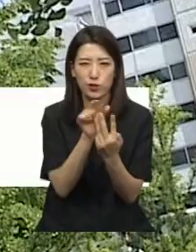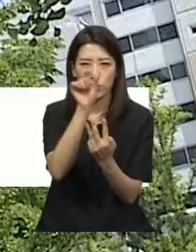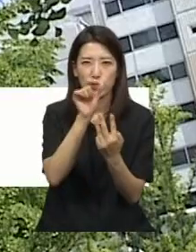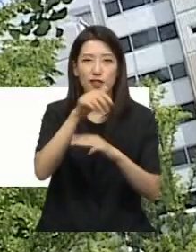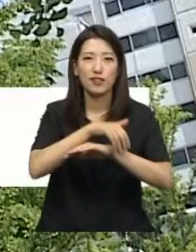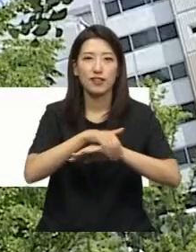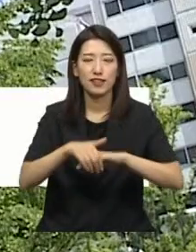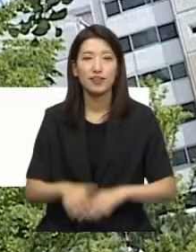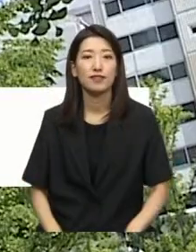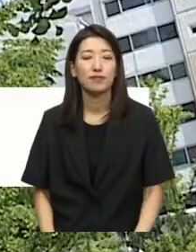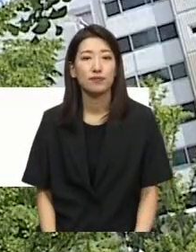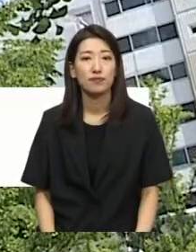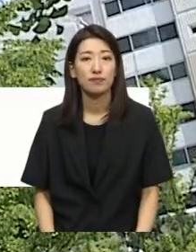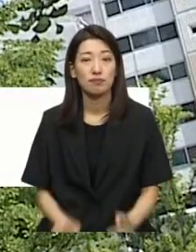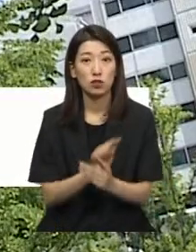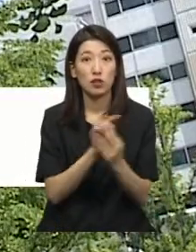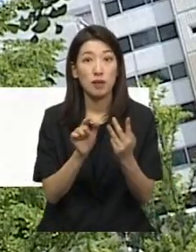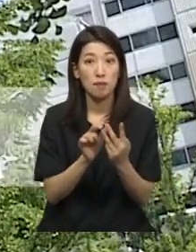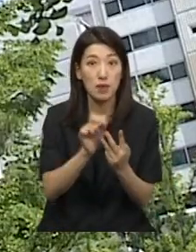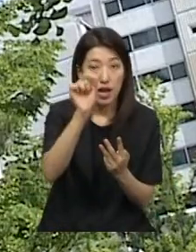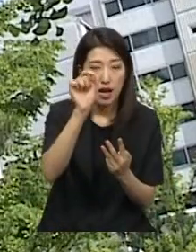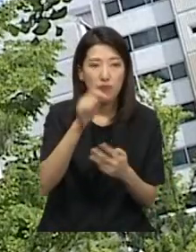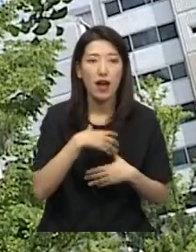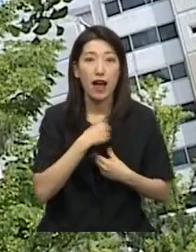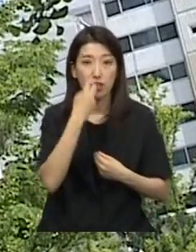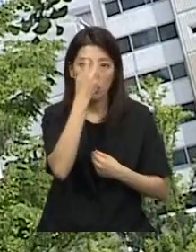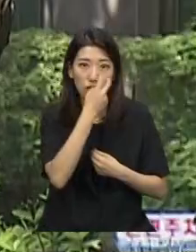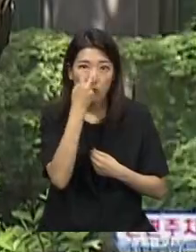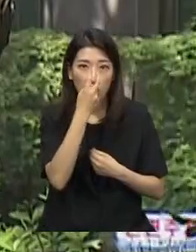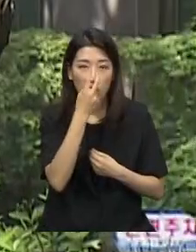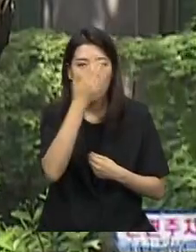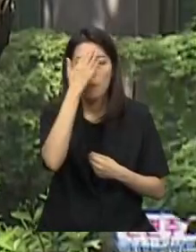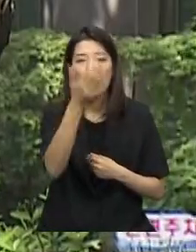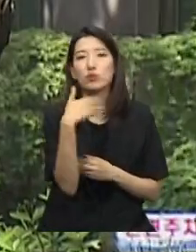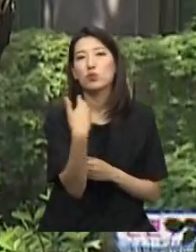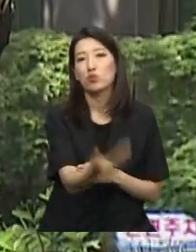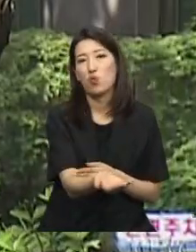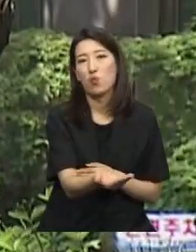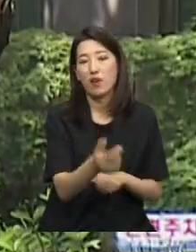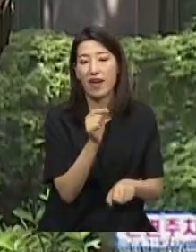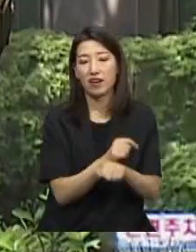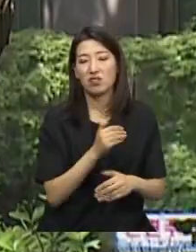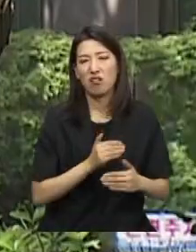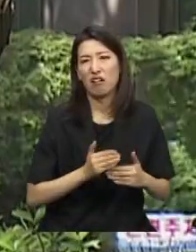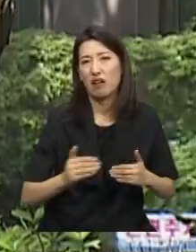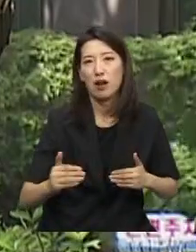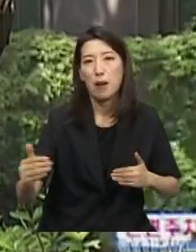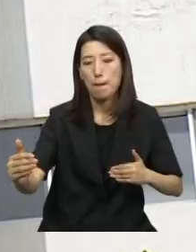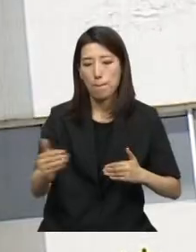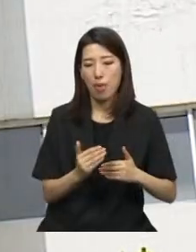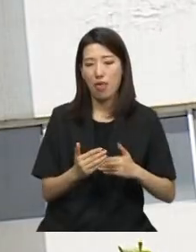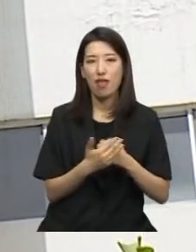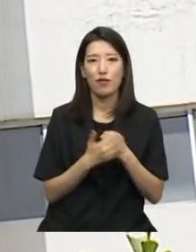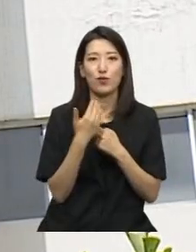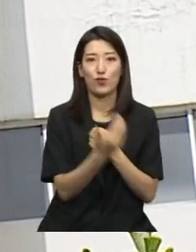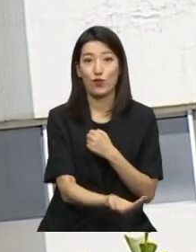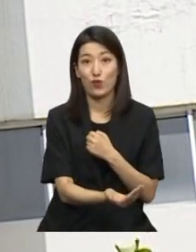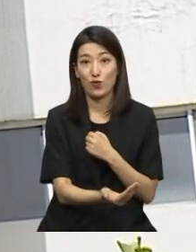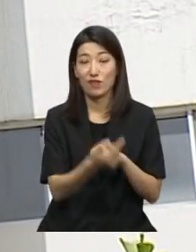선도 지구는 안전진단 면제 용적률 상향과 행정절차 화의 혜택을 받게 되며